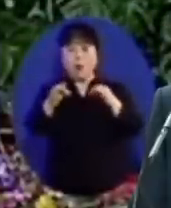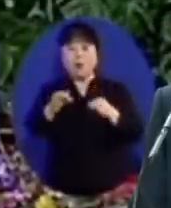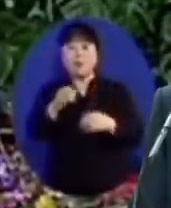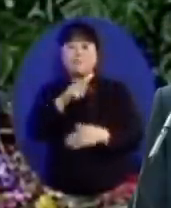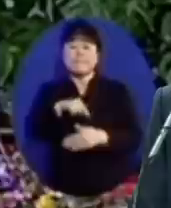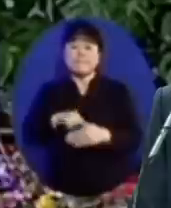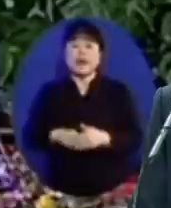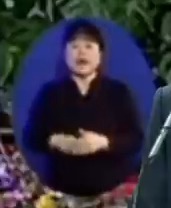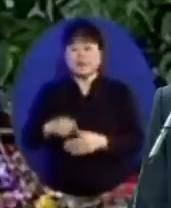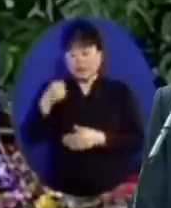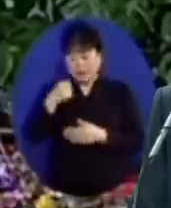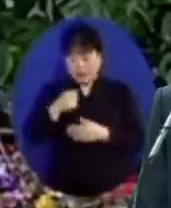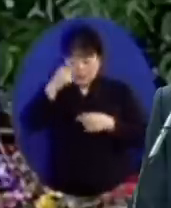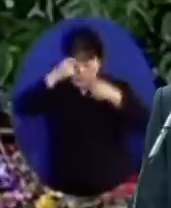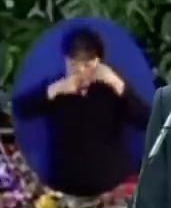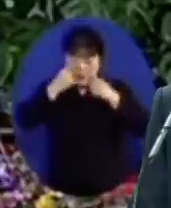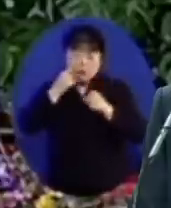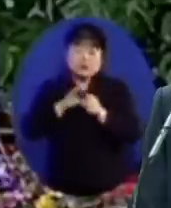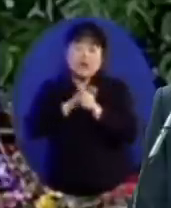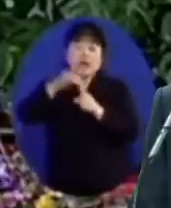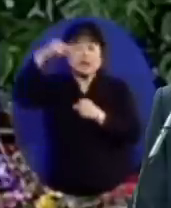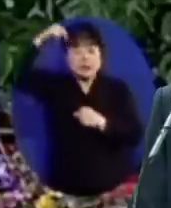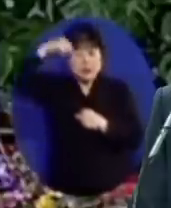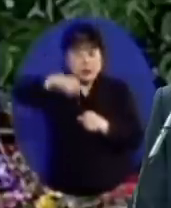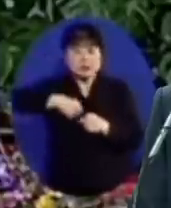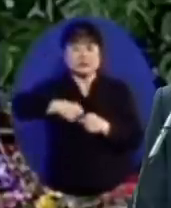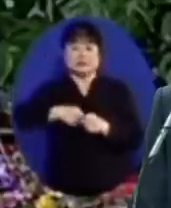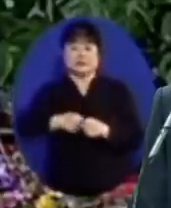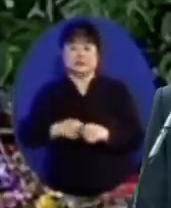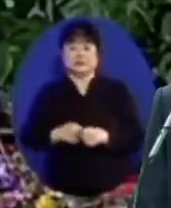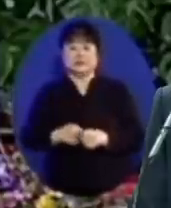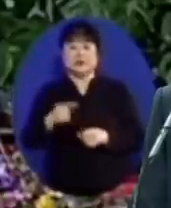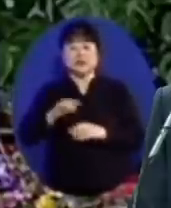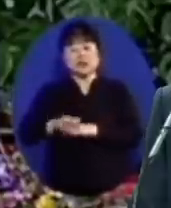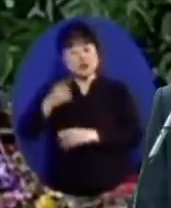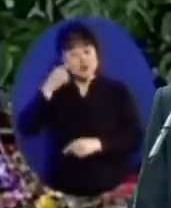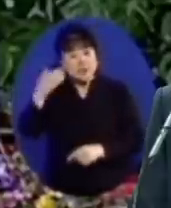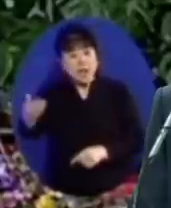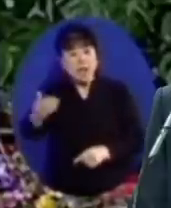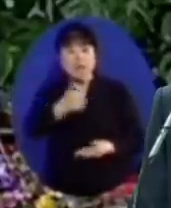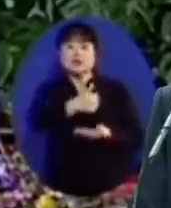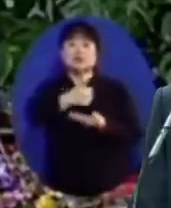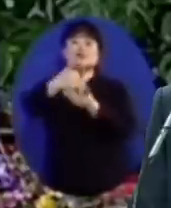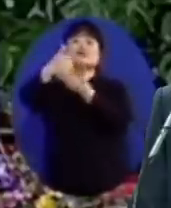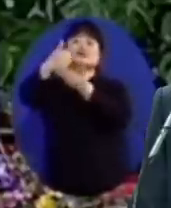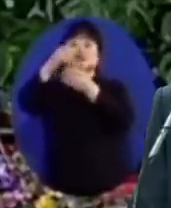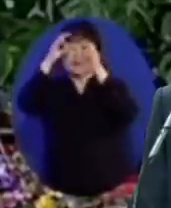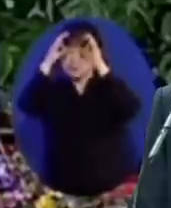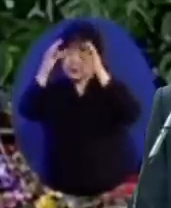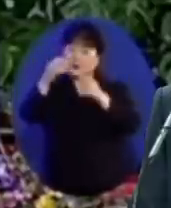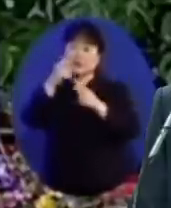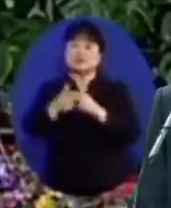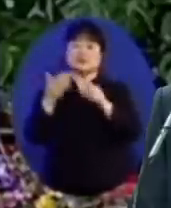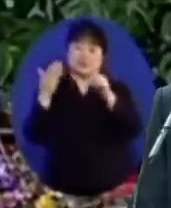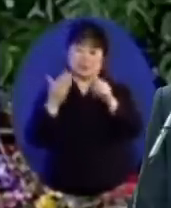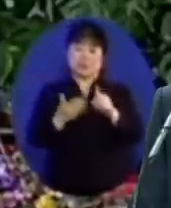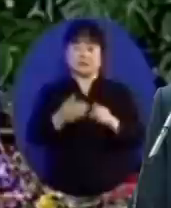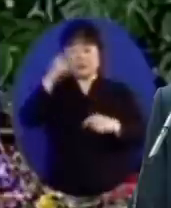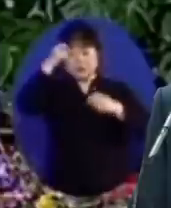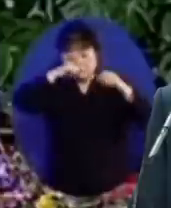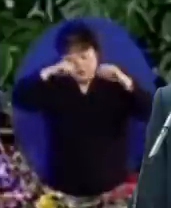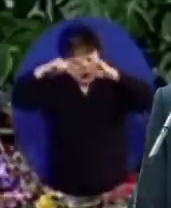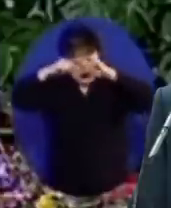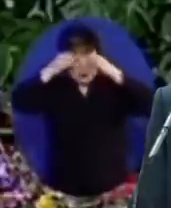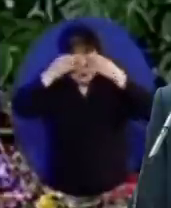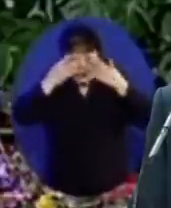심령에 비통이 여기시고 불쌍히 여기사 이르시되 그를 어디 두었느냐 하리되 주여 보아서 보옵소서 하니 예수께서 눈물을